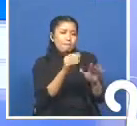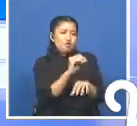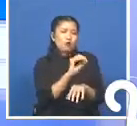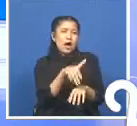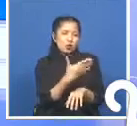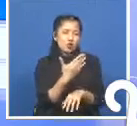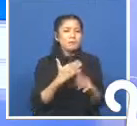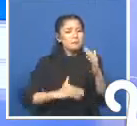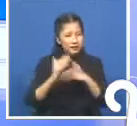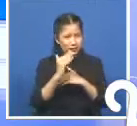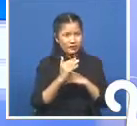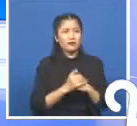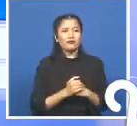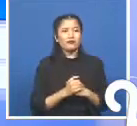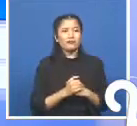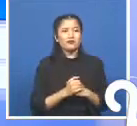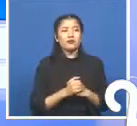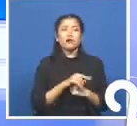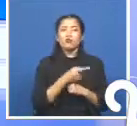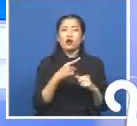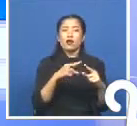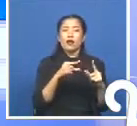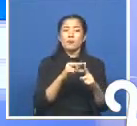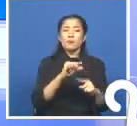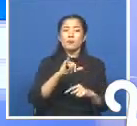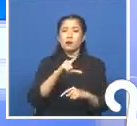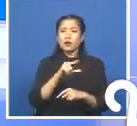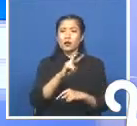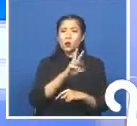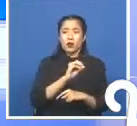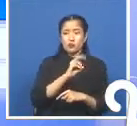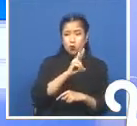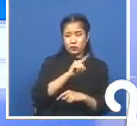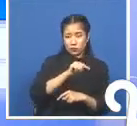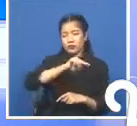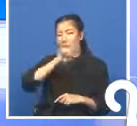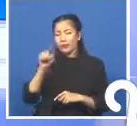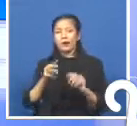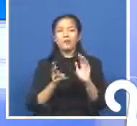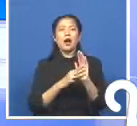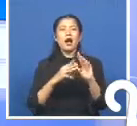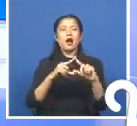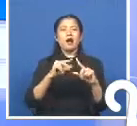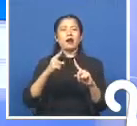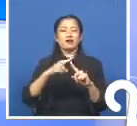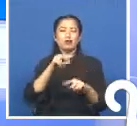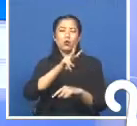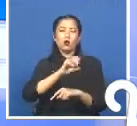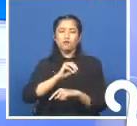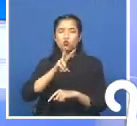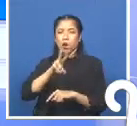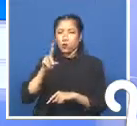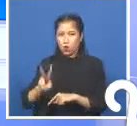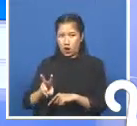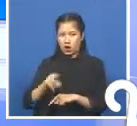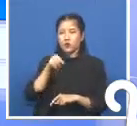keempat, yakni dari mulai April 2021 hingga tahun depan, Maret 2022. Sasarannya ini yang pertama adalah masyarakat